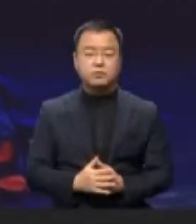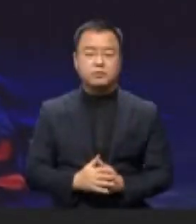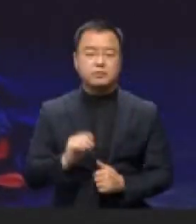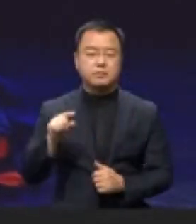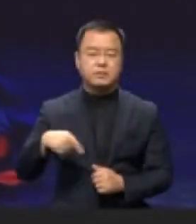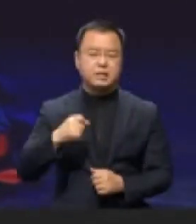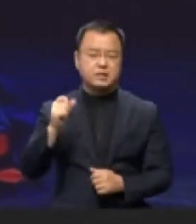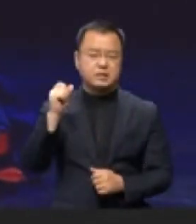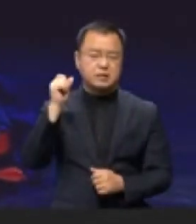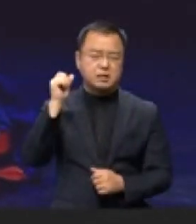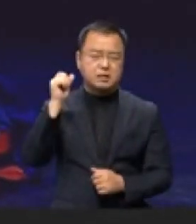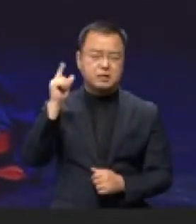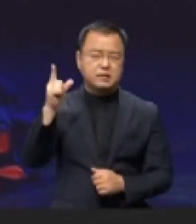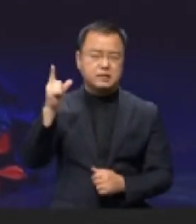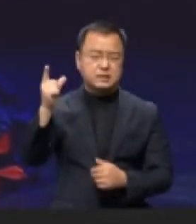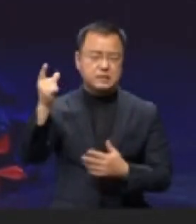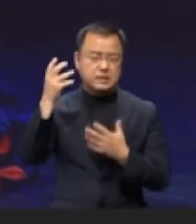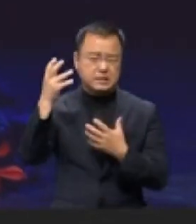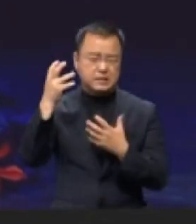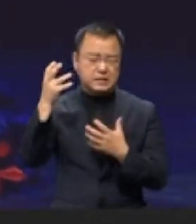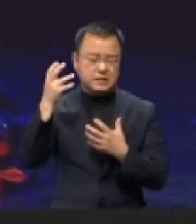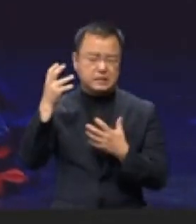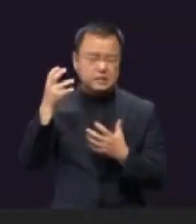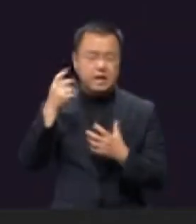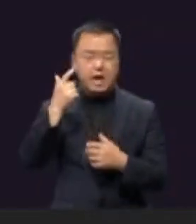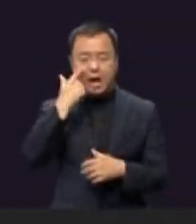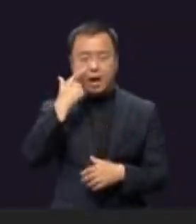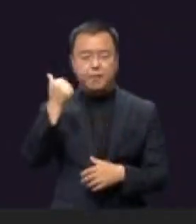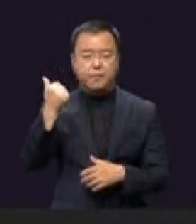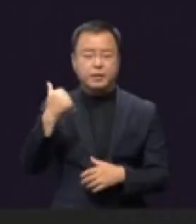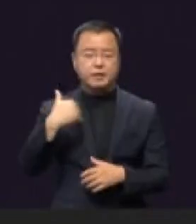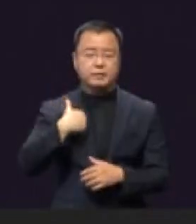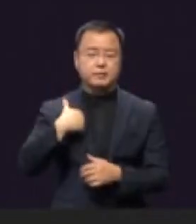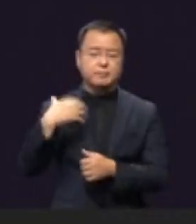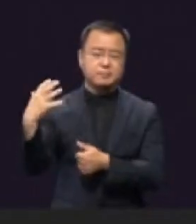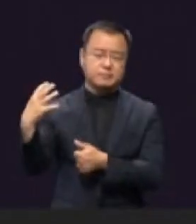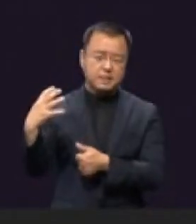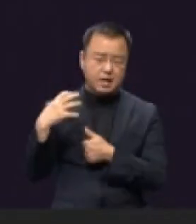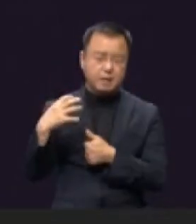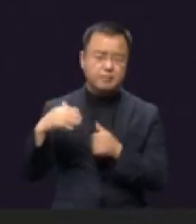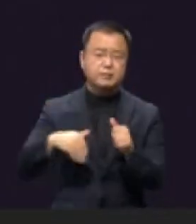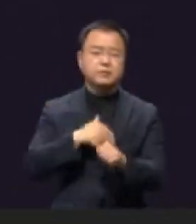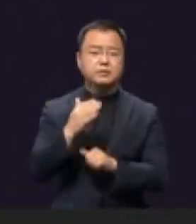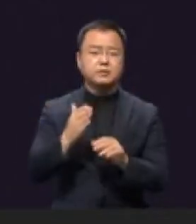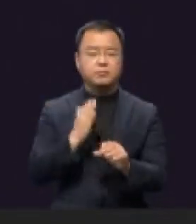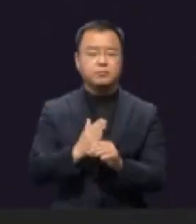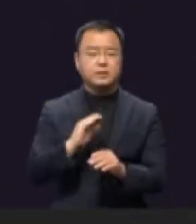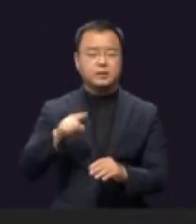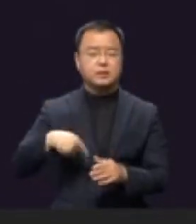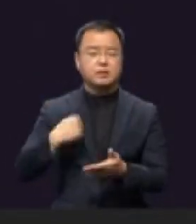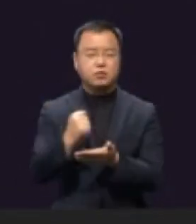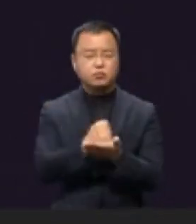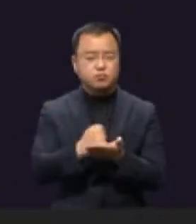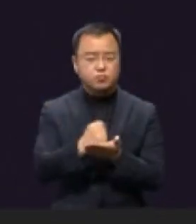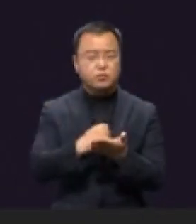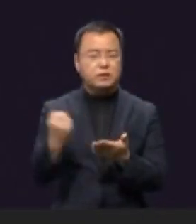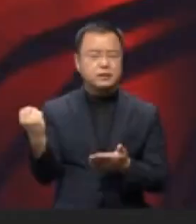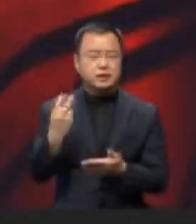자신의 천재성에 집착하는 아버지와 대주교의 억압 속에서 본인의 주어진 운명을 되뇌어보는